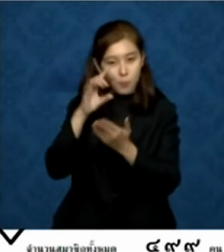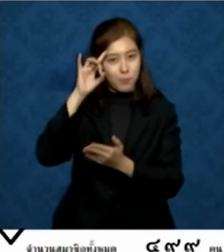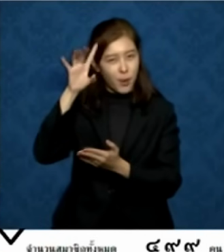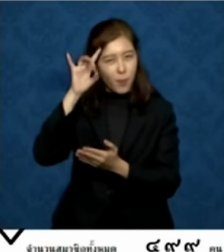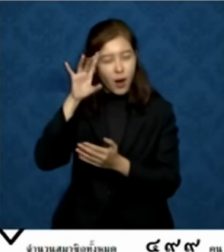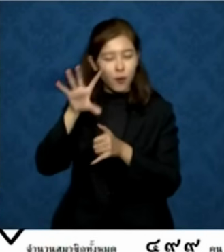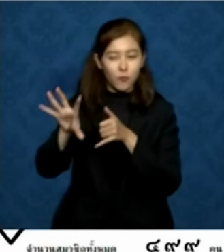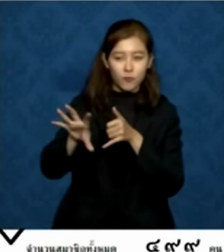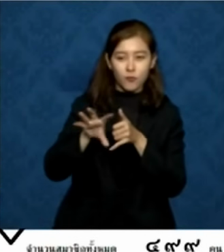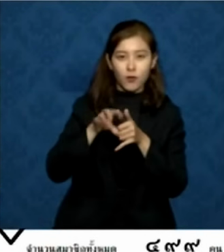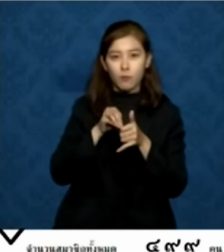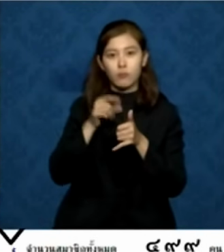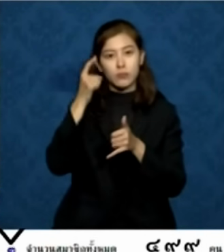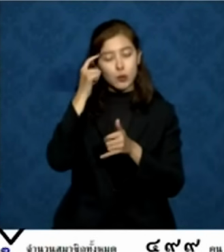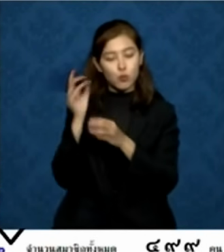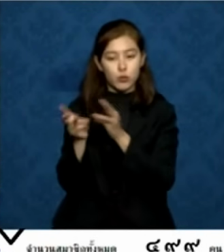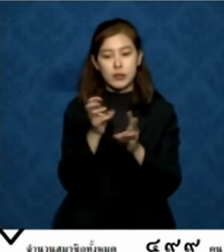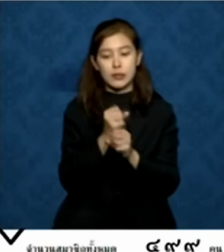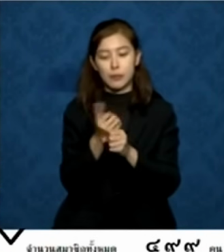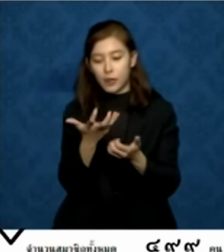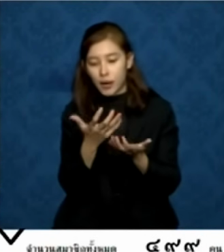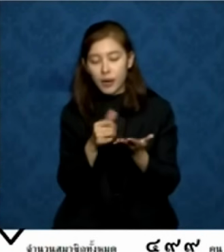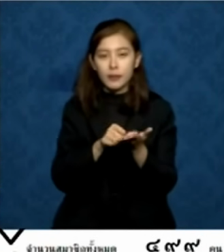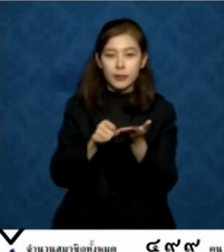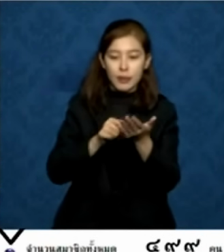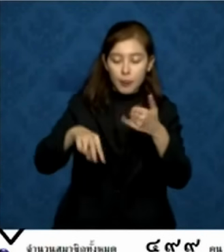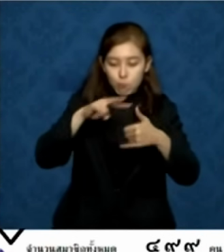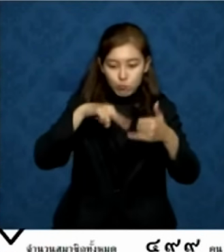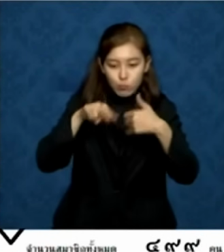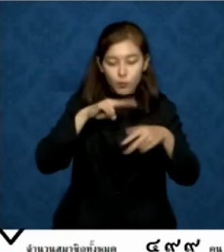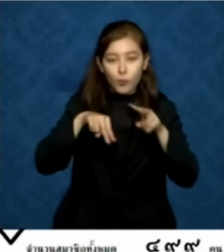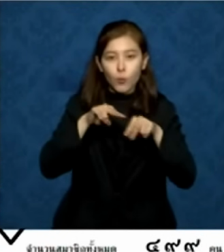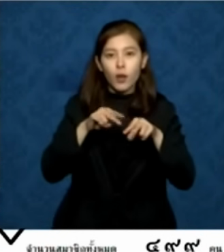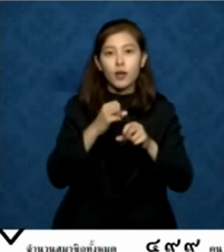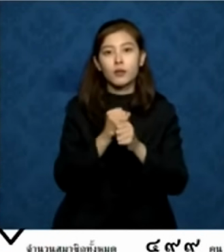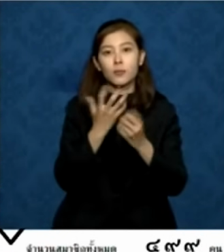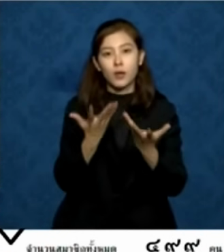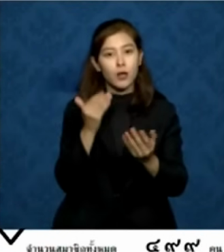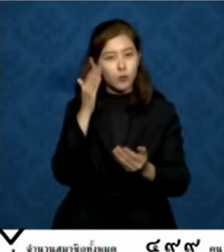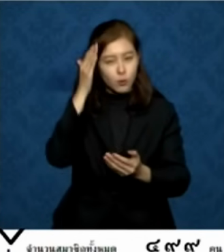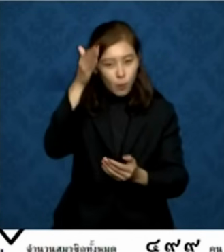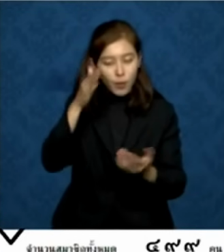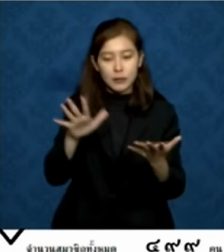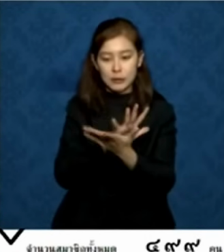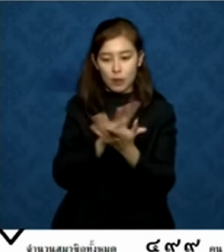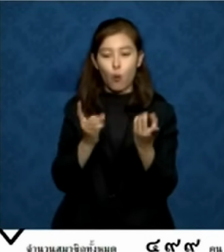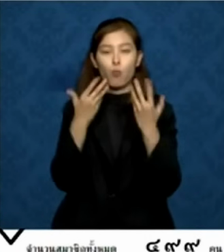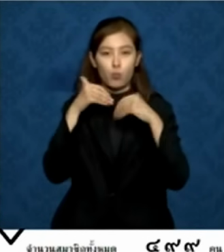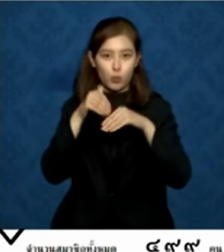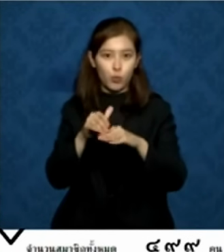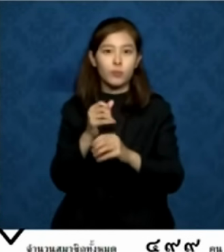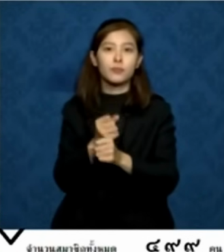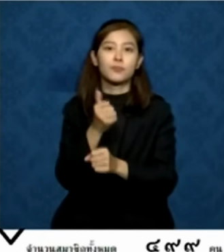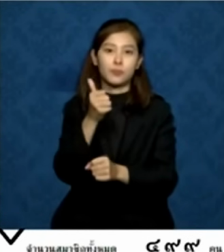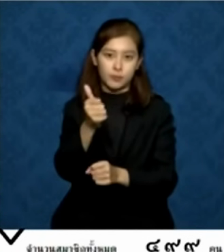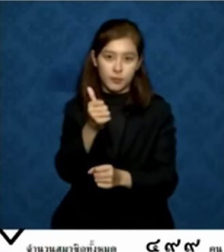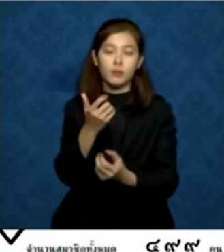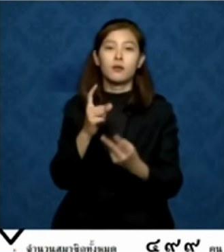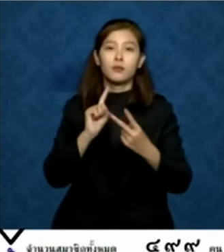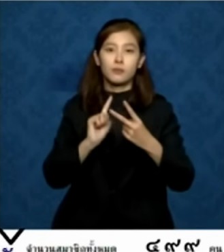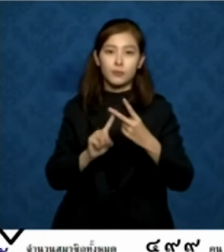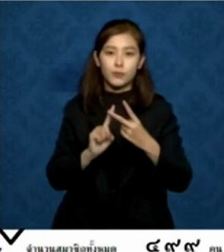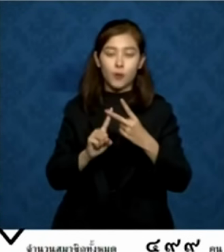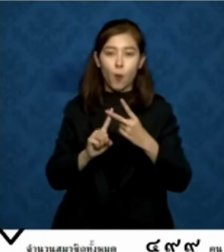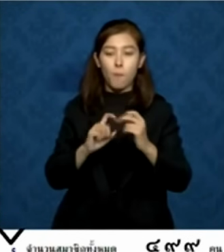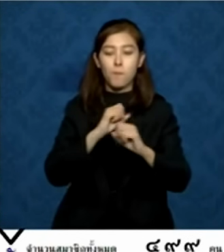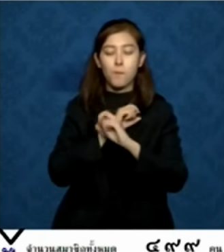กเขาสามารถกลับคืนสู่สังคมและครอบครัวได้รวมทั้งจะสกัดกั้นยาเสพติดที่ลักลอบข้ามพร